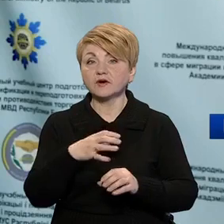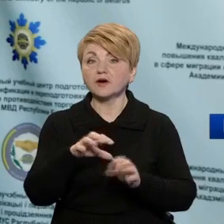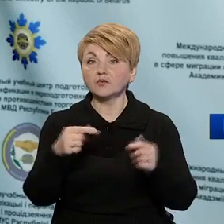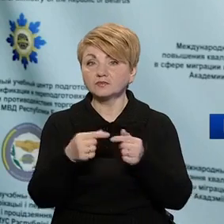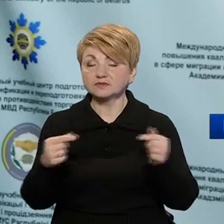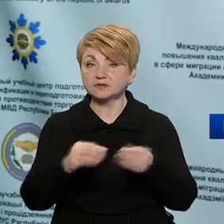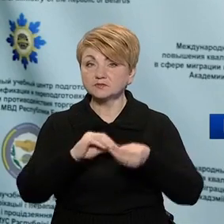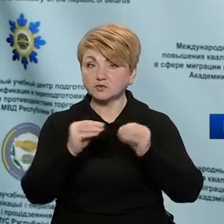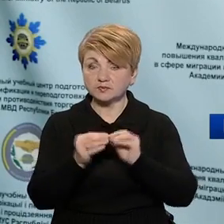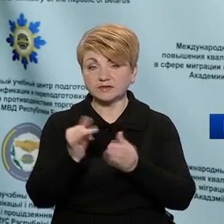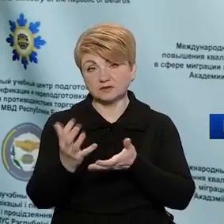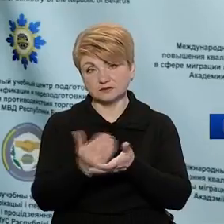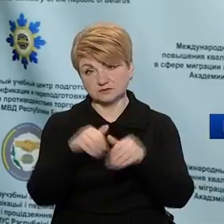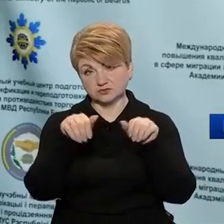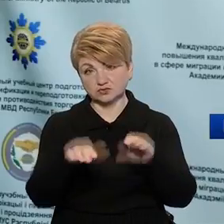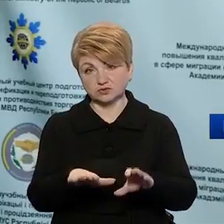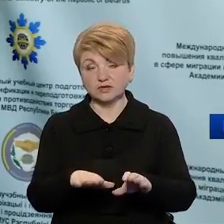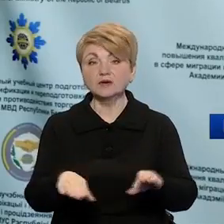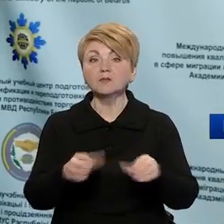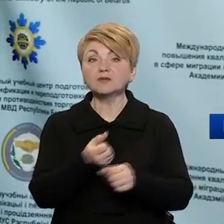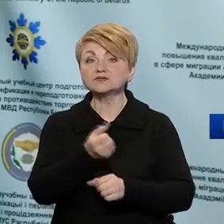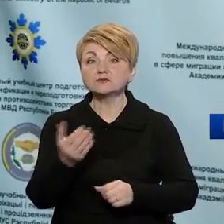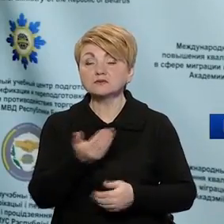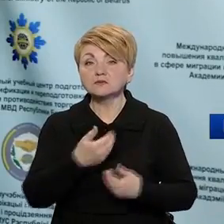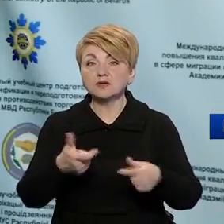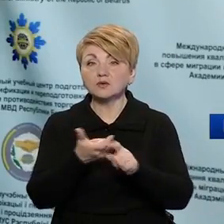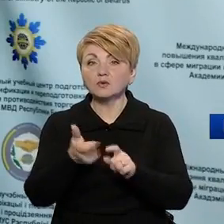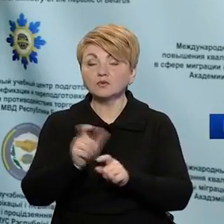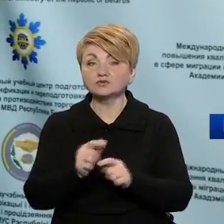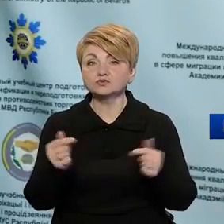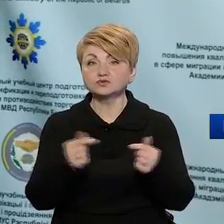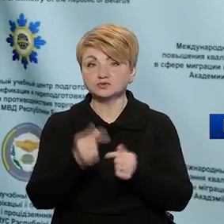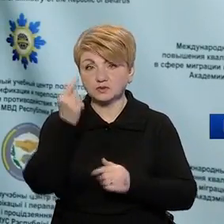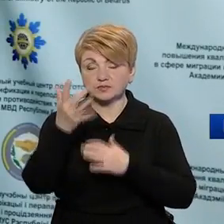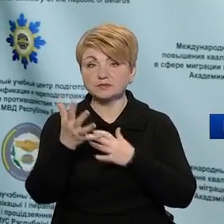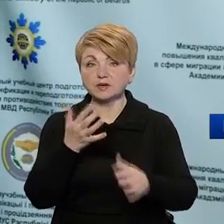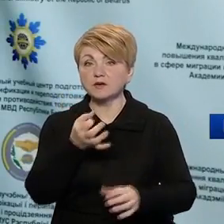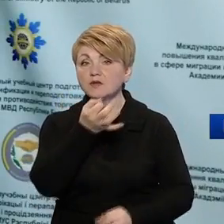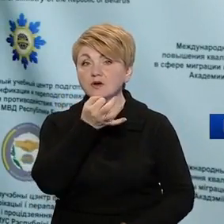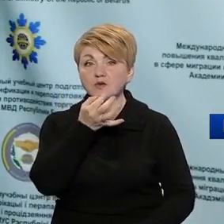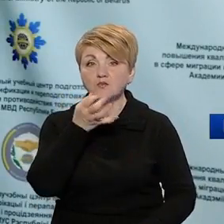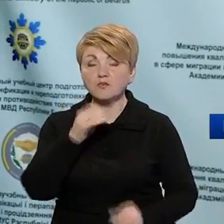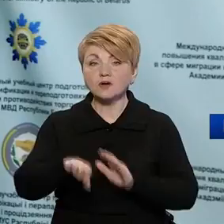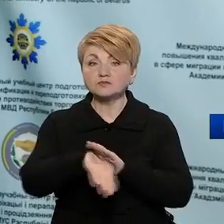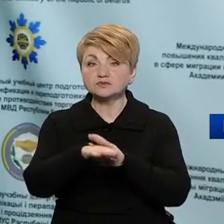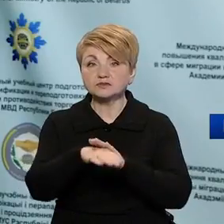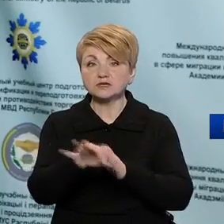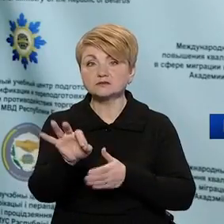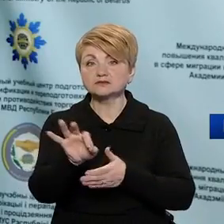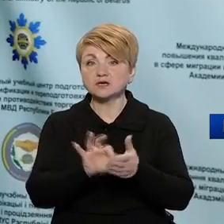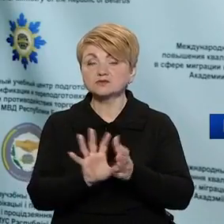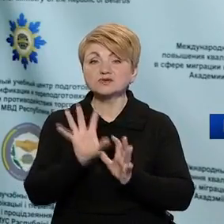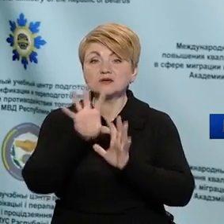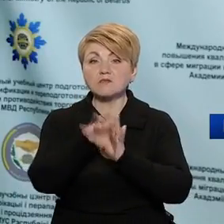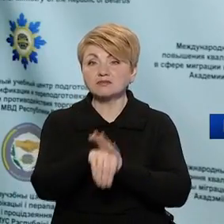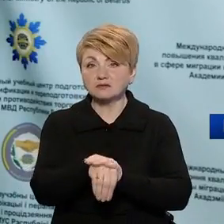но и самое главное те и фреши поскольку мы очень четко понимаем что любой вакуум очень быстро заполняется